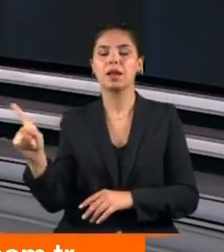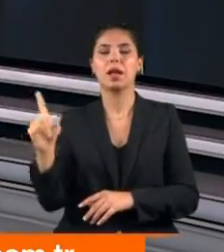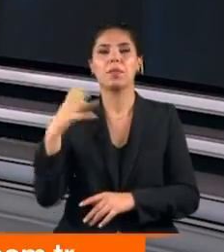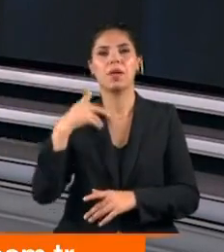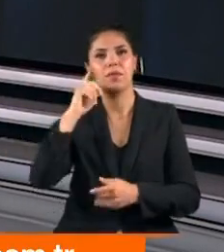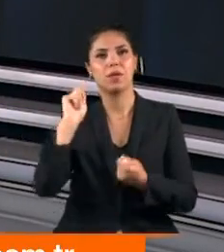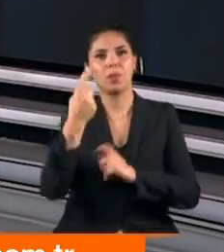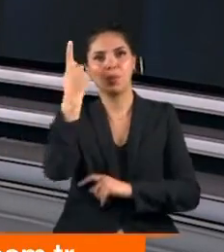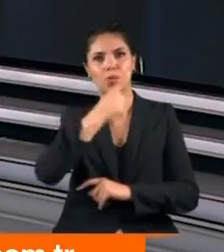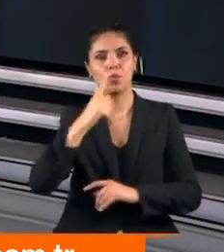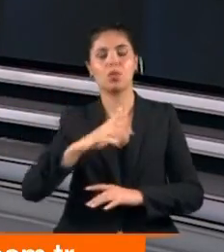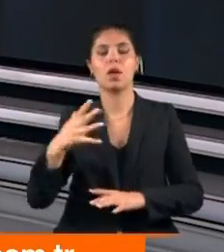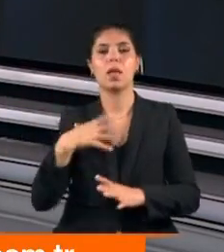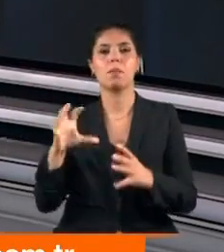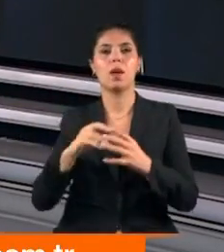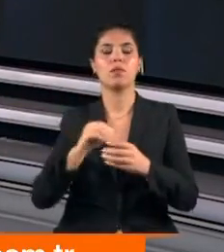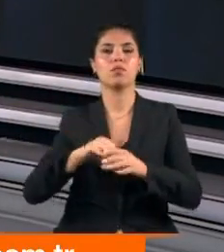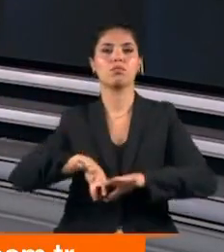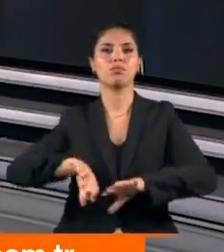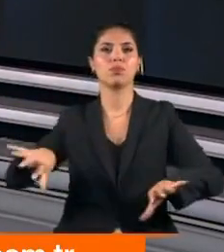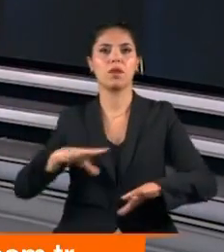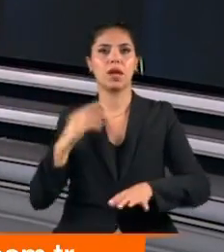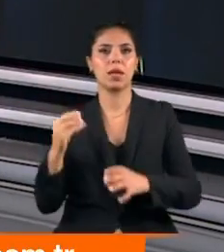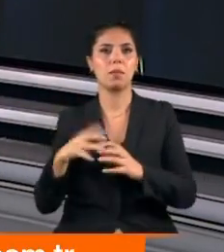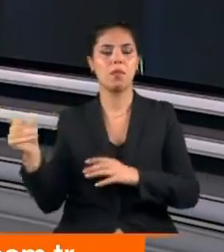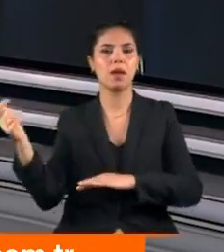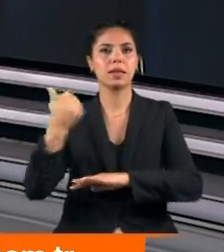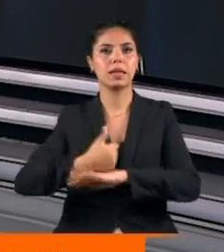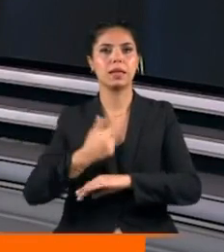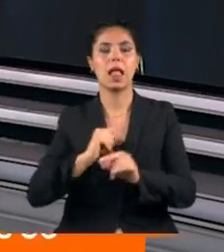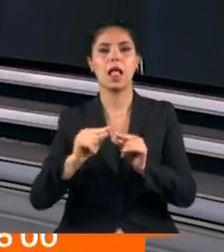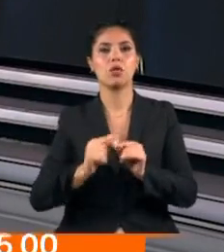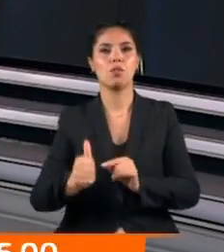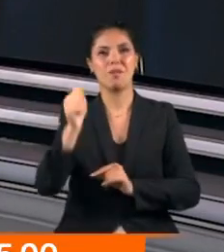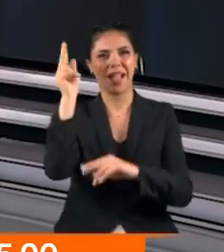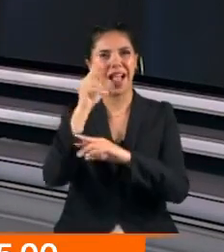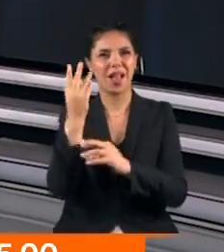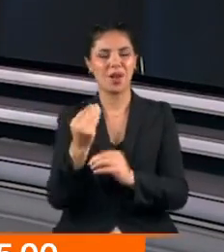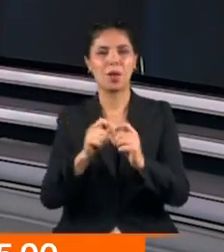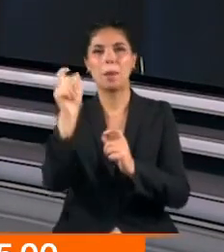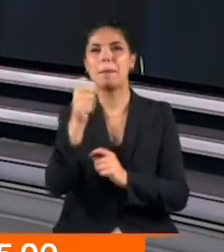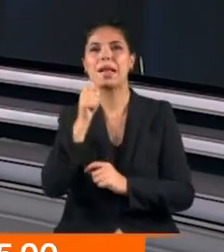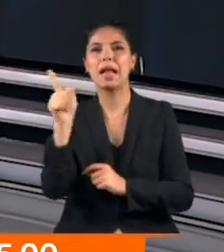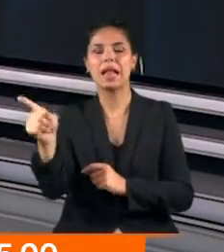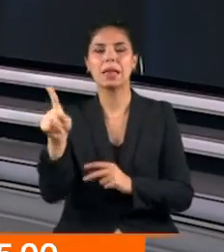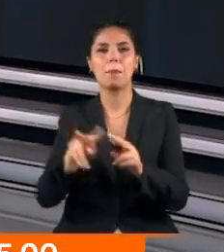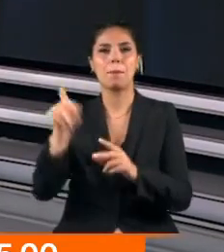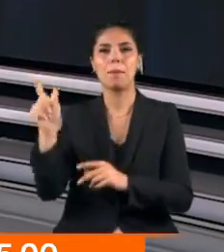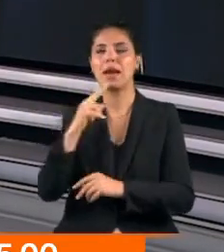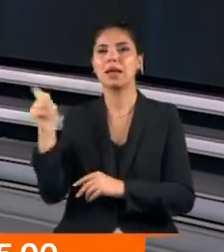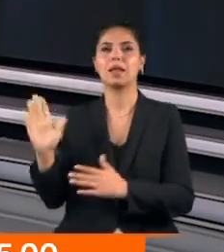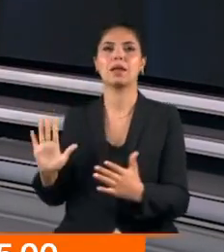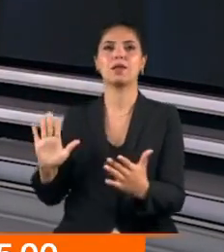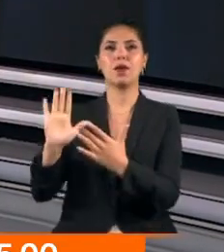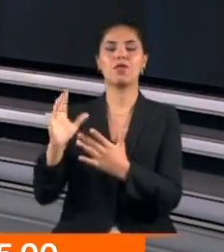partisini bir başka cephede daha ikiye böldü. İyi Parti'nin olası iktidarında Ekonomi Bakanlığı hayali kuran Bilge Yılmaz'ın Akşener'e karşı